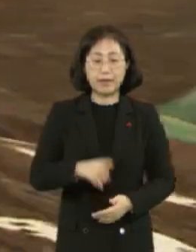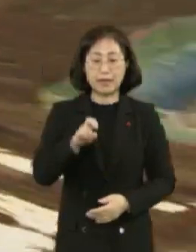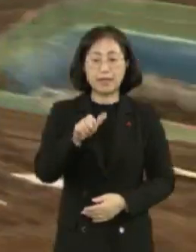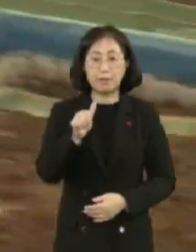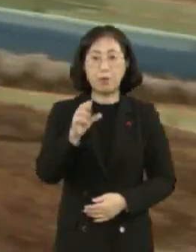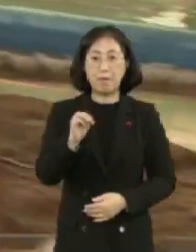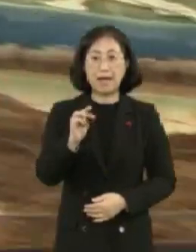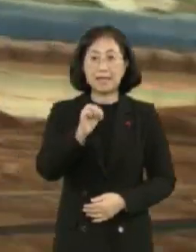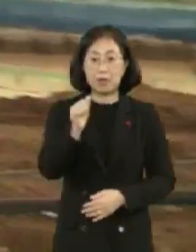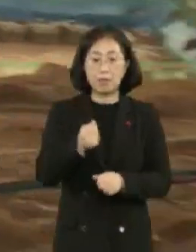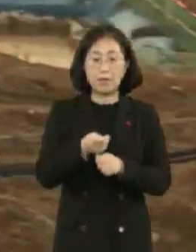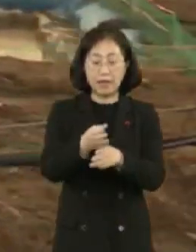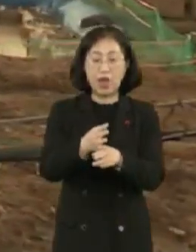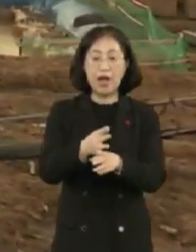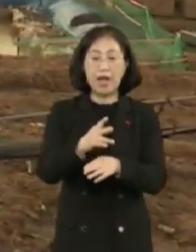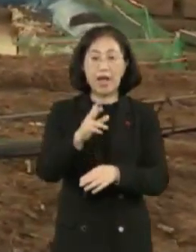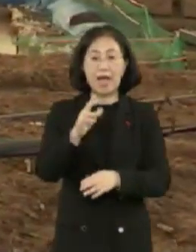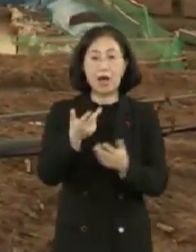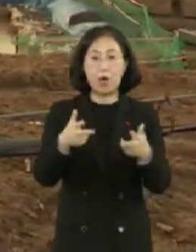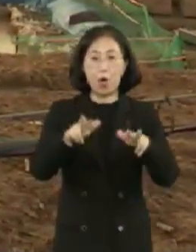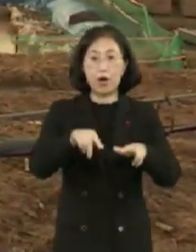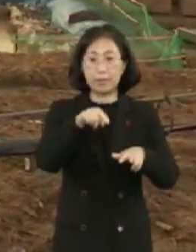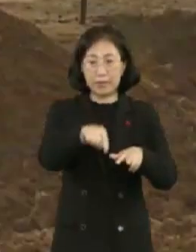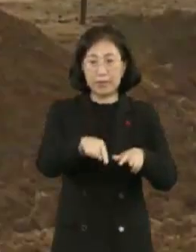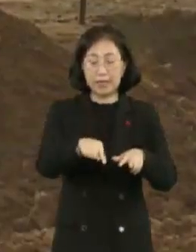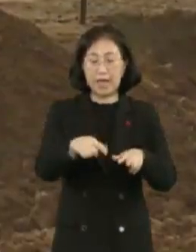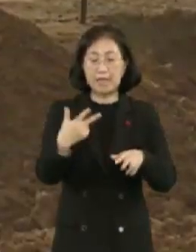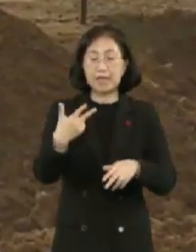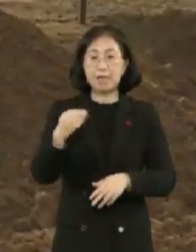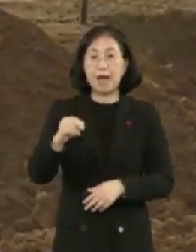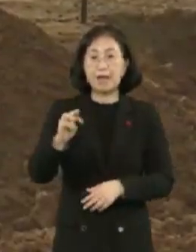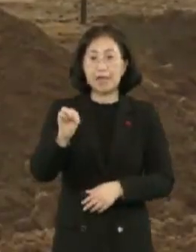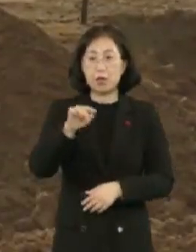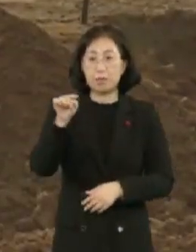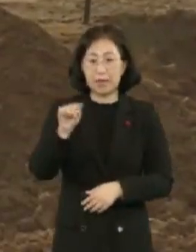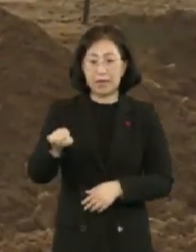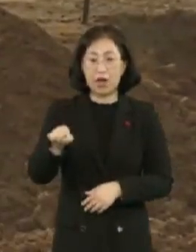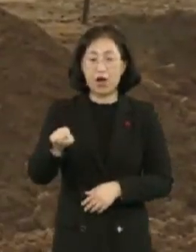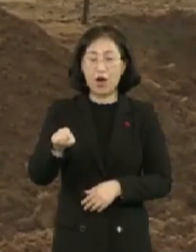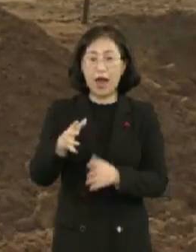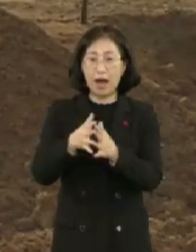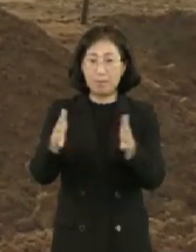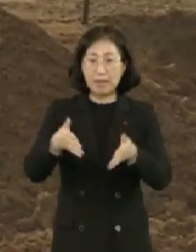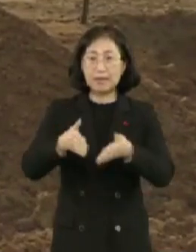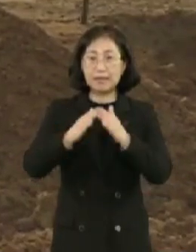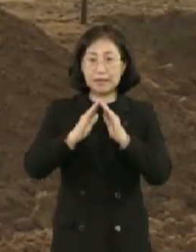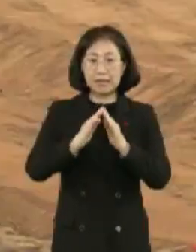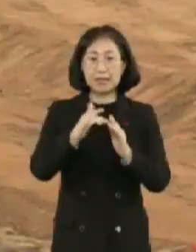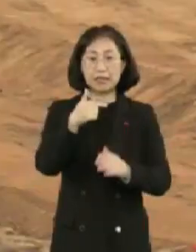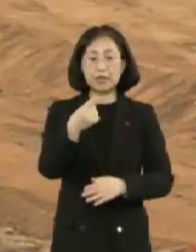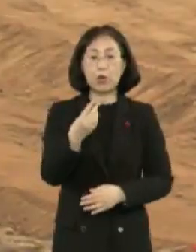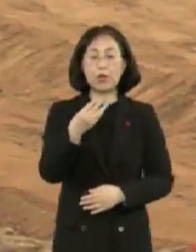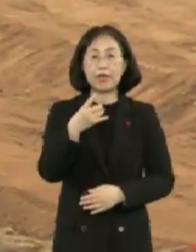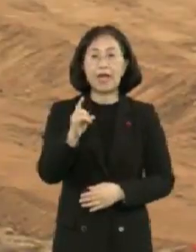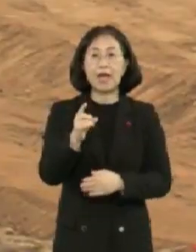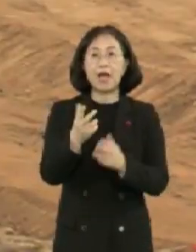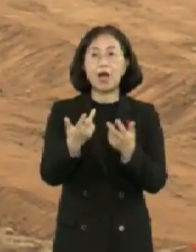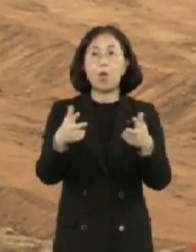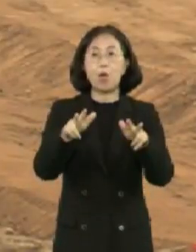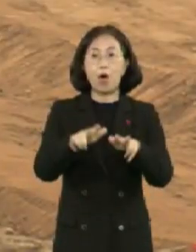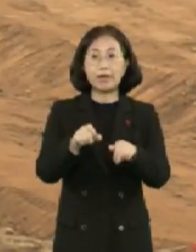25만 제곱미터의 공원 용지 내에 7만 5천여 제곱미터의 비공원 시설을 조성하는 천안 노태공원 특례